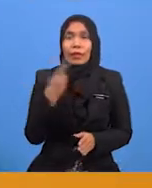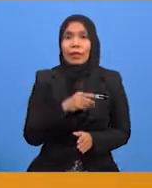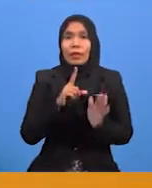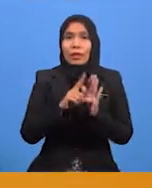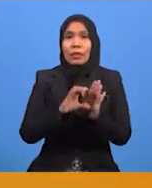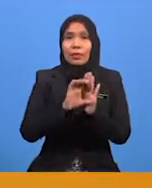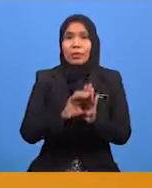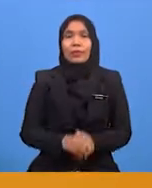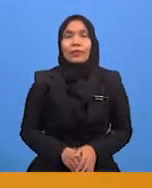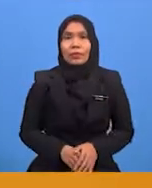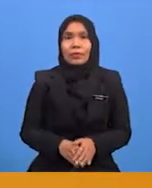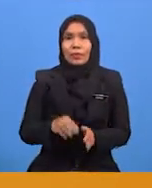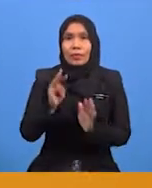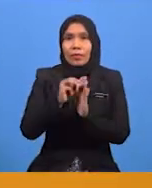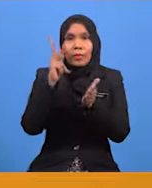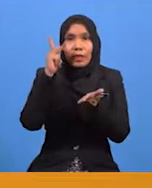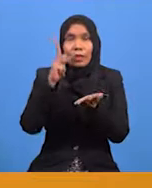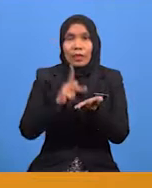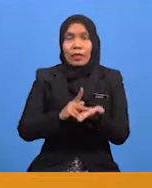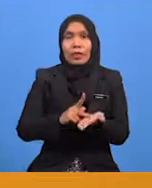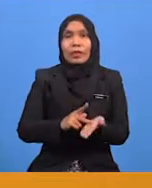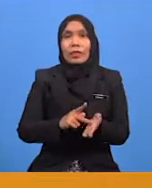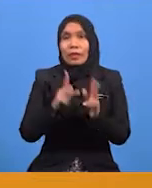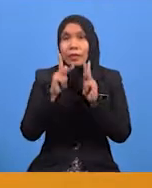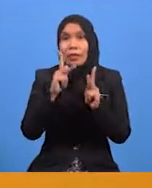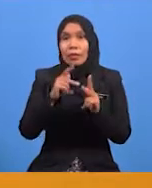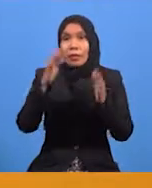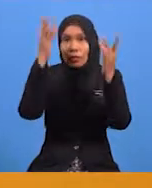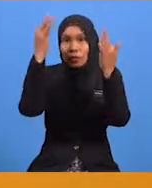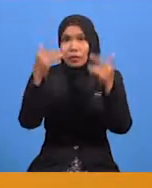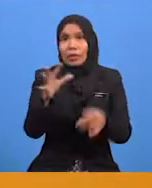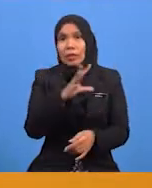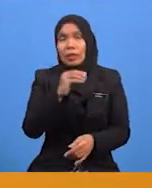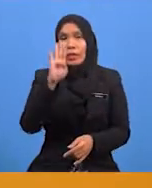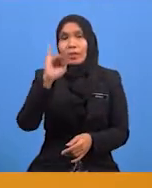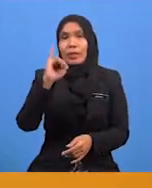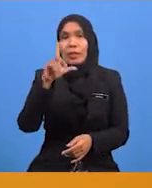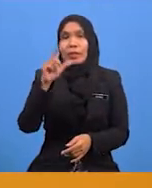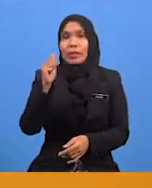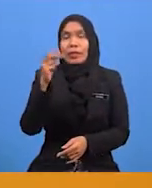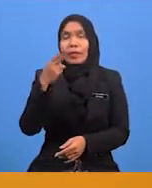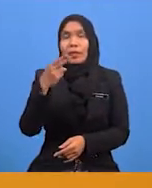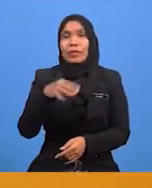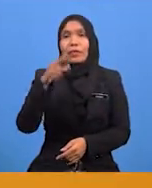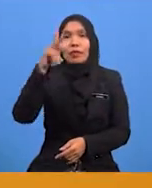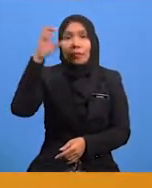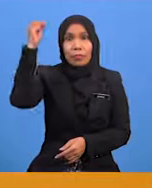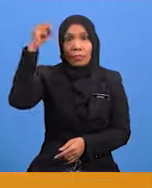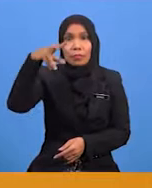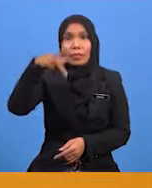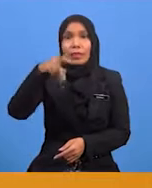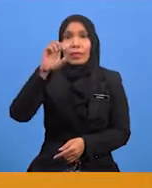Mengenal kalimat hujan dan bilah petir, menyelit antara sembilu